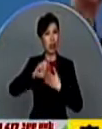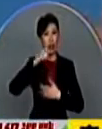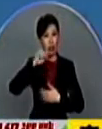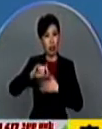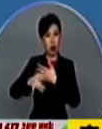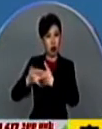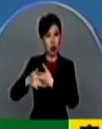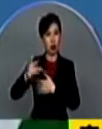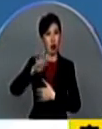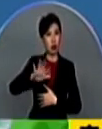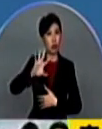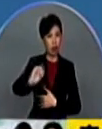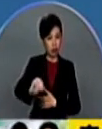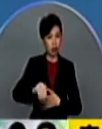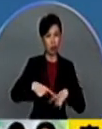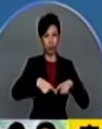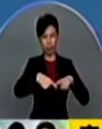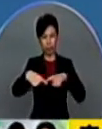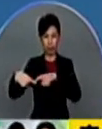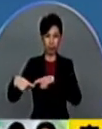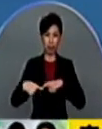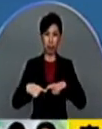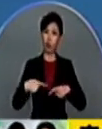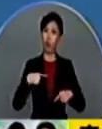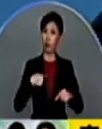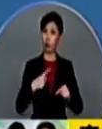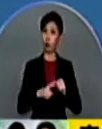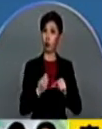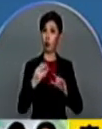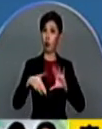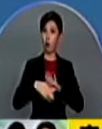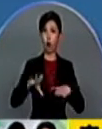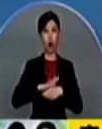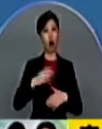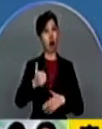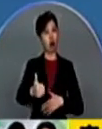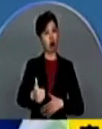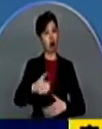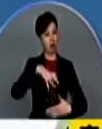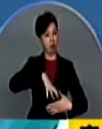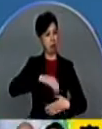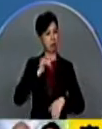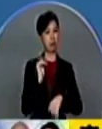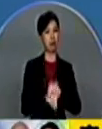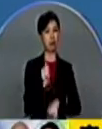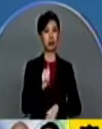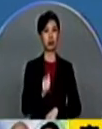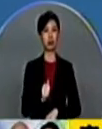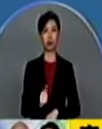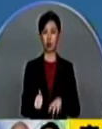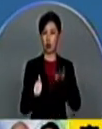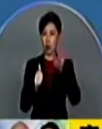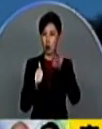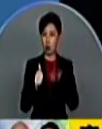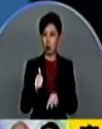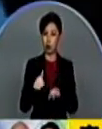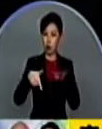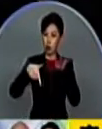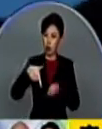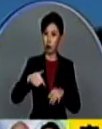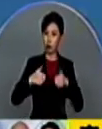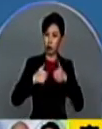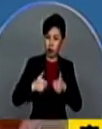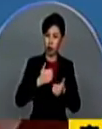华人连接在一起，我们有中华文化。让我们的精神层面跟我们儒释道的国学底蕴，